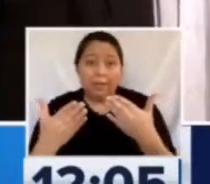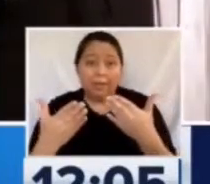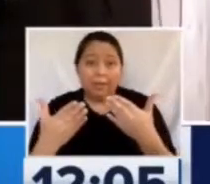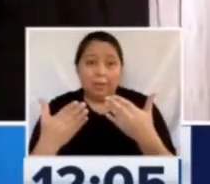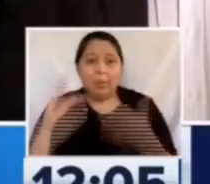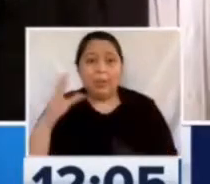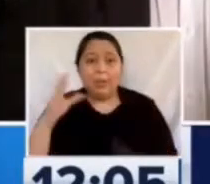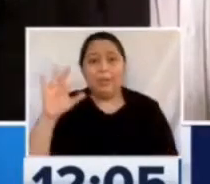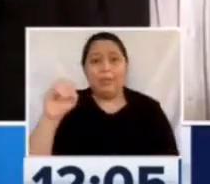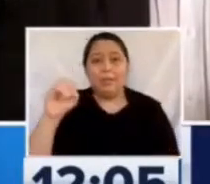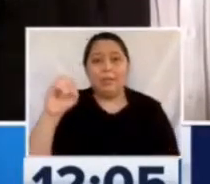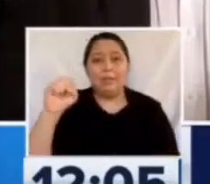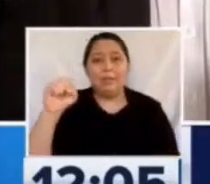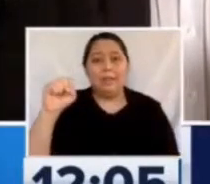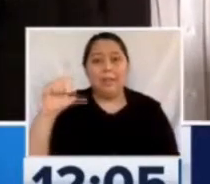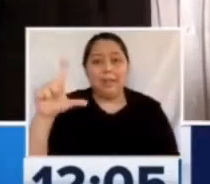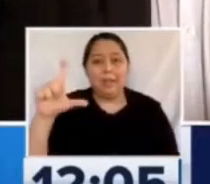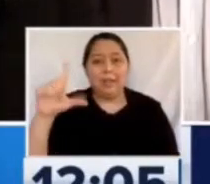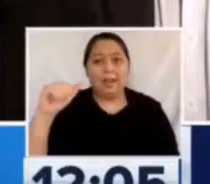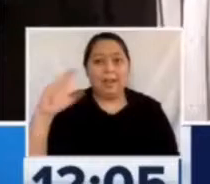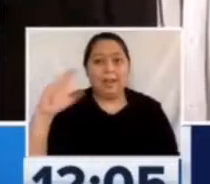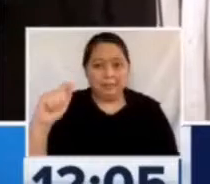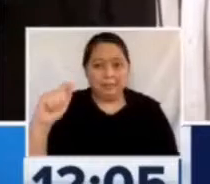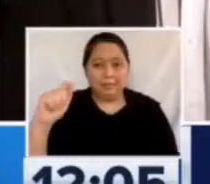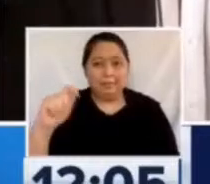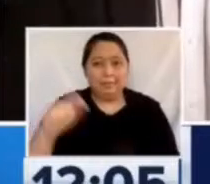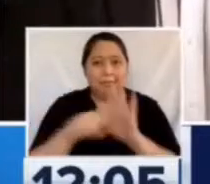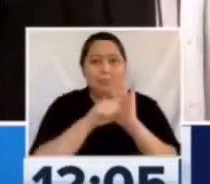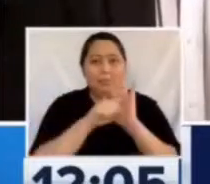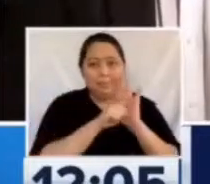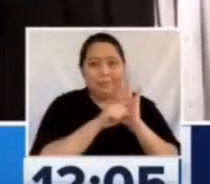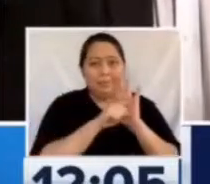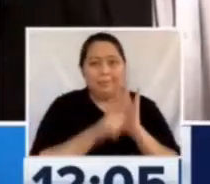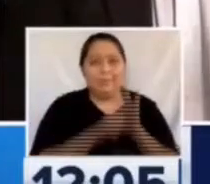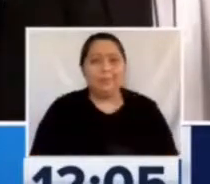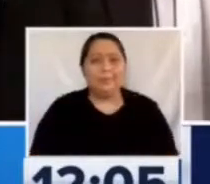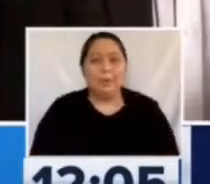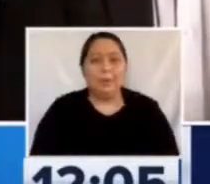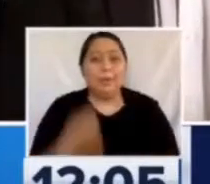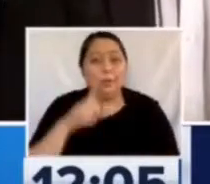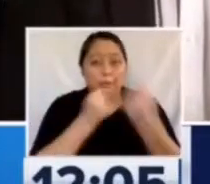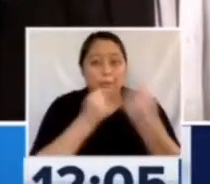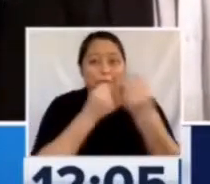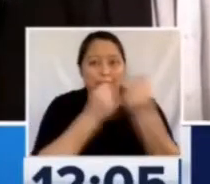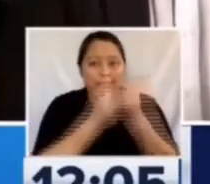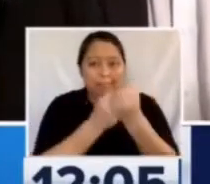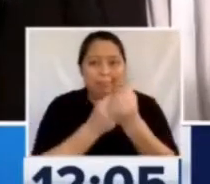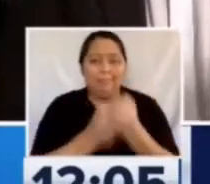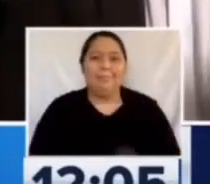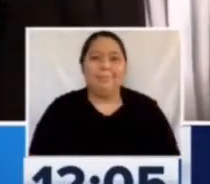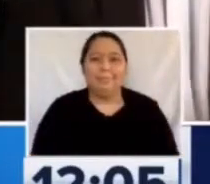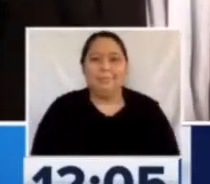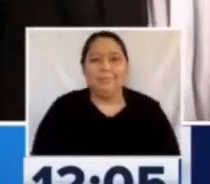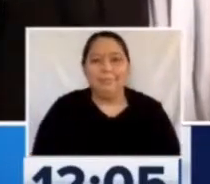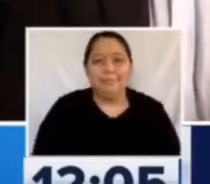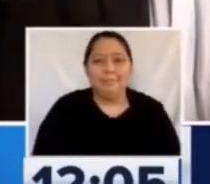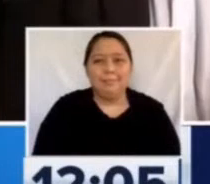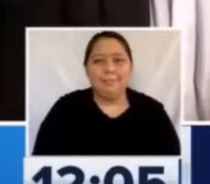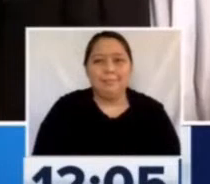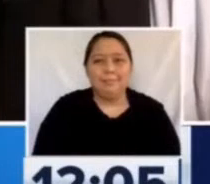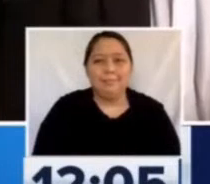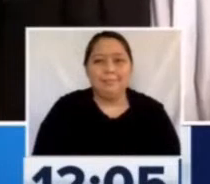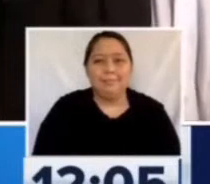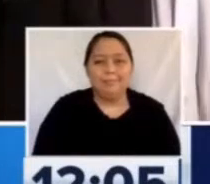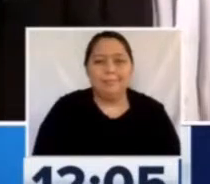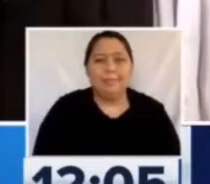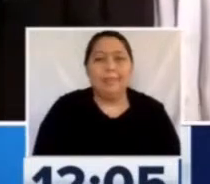Salamat din po sa DZMM at sa Radyo Bandera, at salamat din po sa DZRH, at salamat din po sa